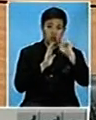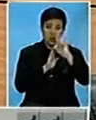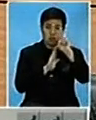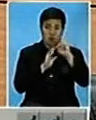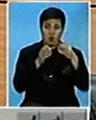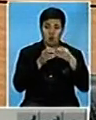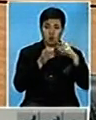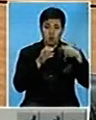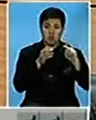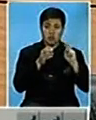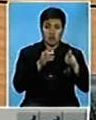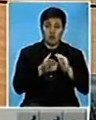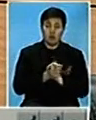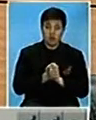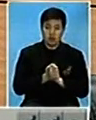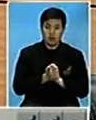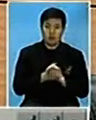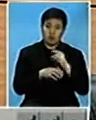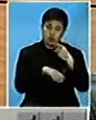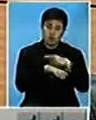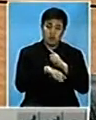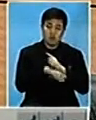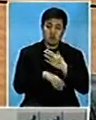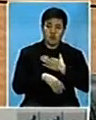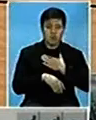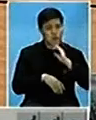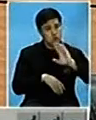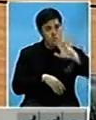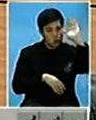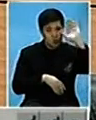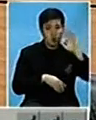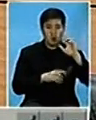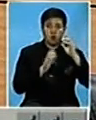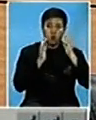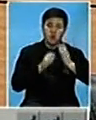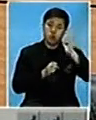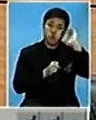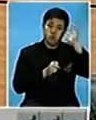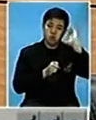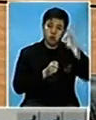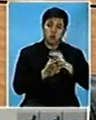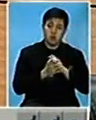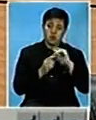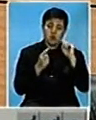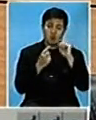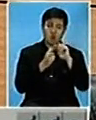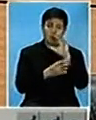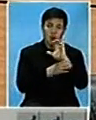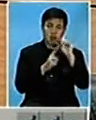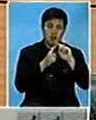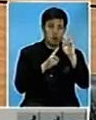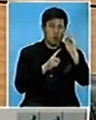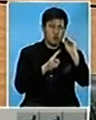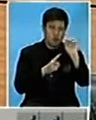ยท่านประธานครับผมประท้วงท่านผู้อภิปรายในข้อบังคับข้อที่